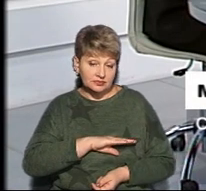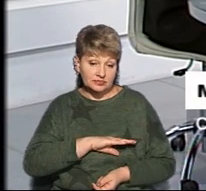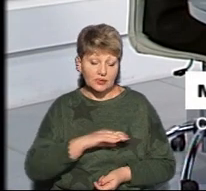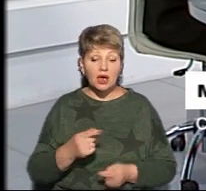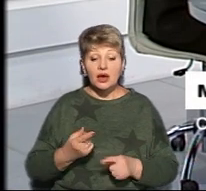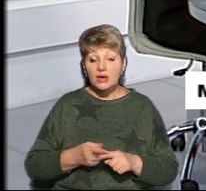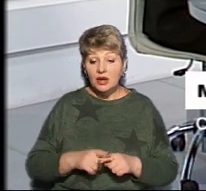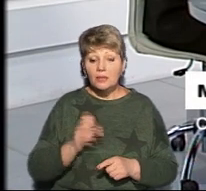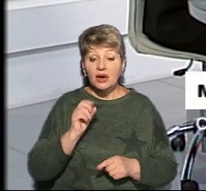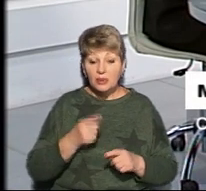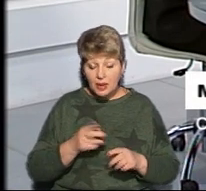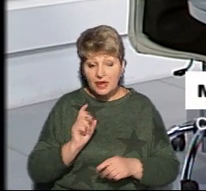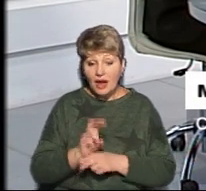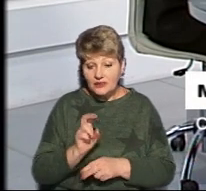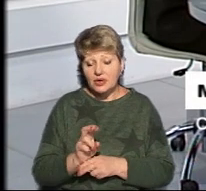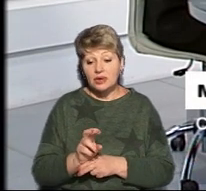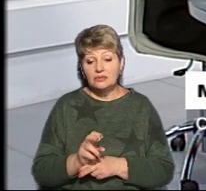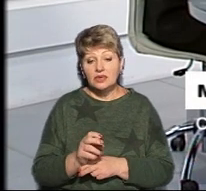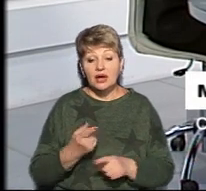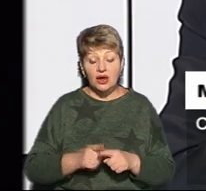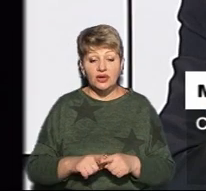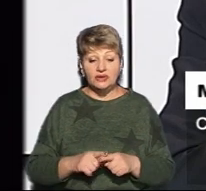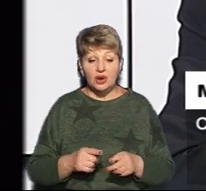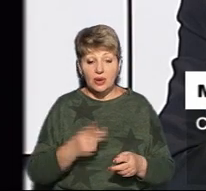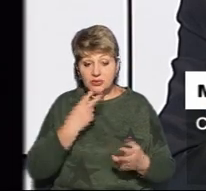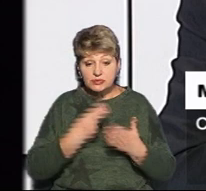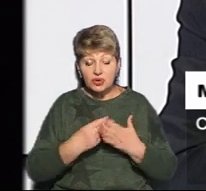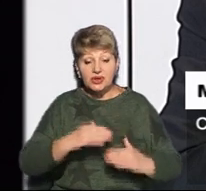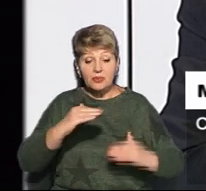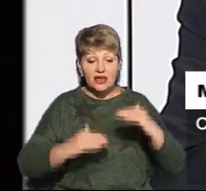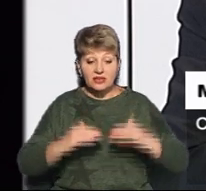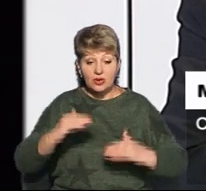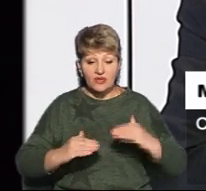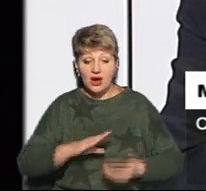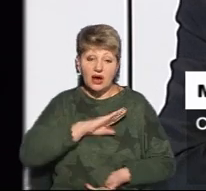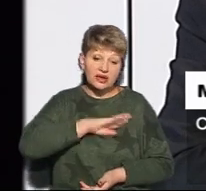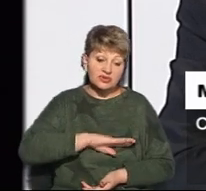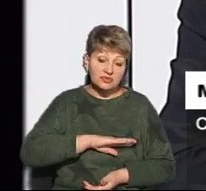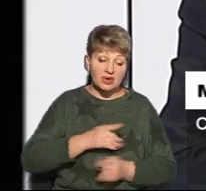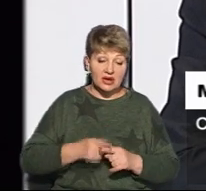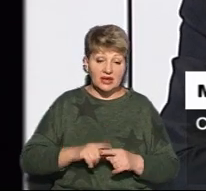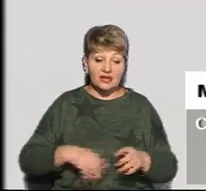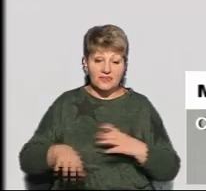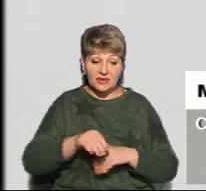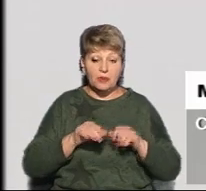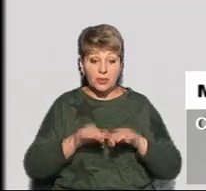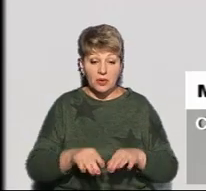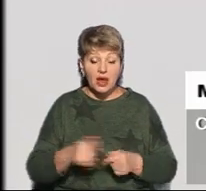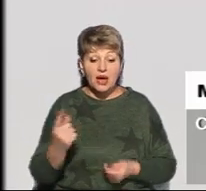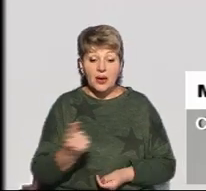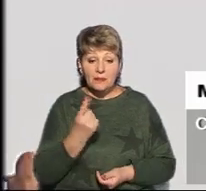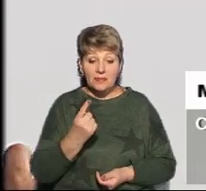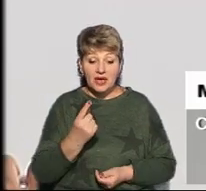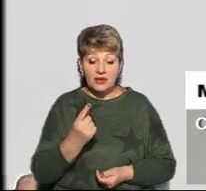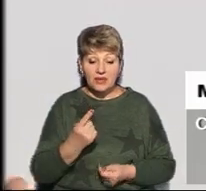Я думаю, що якраз явка – це явне отакий індикатор цього розчарування, тобто цих процесів. Я думаю, що